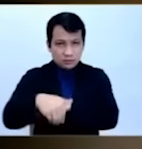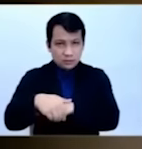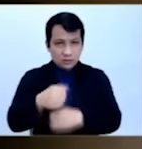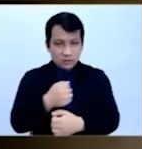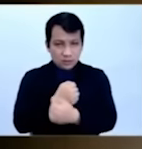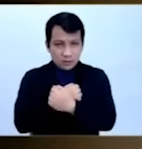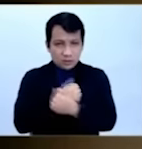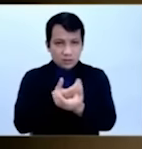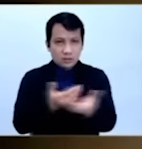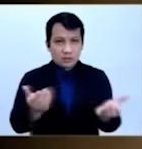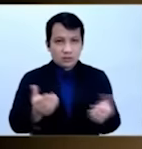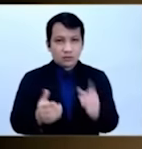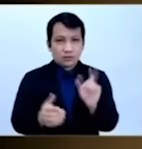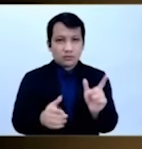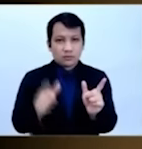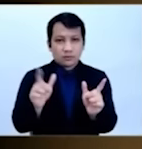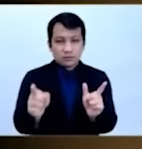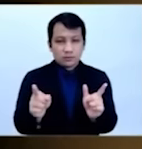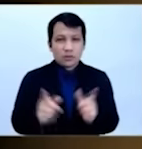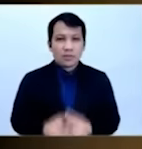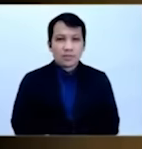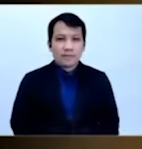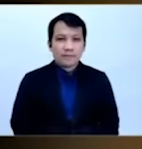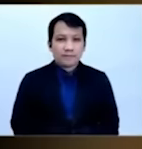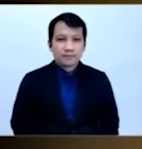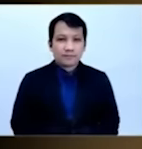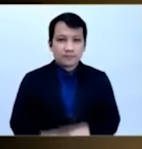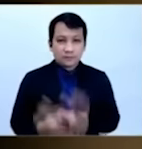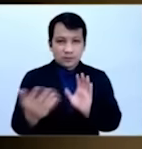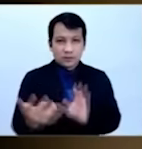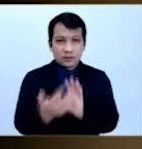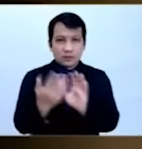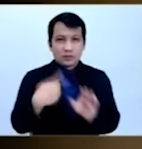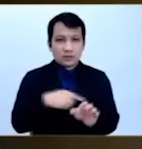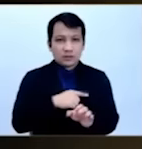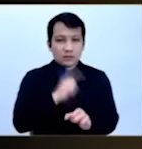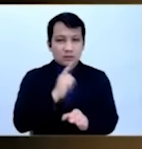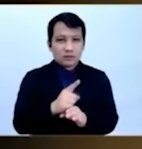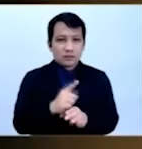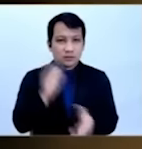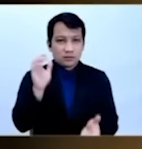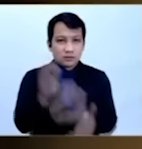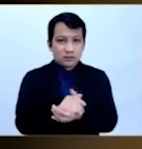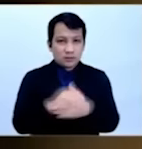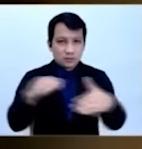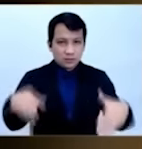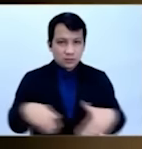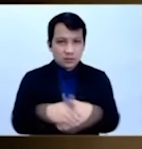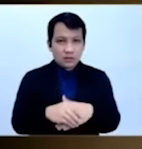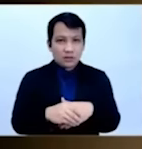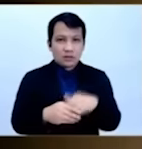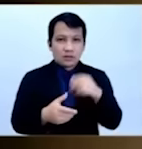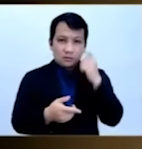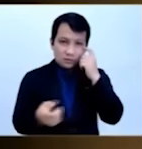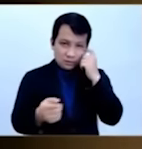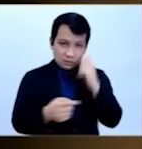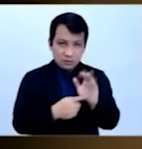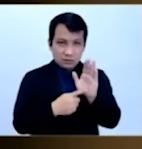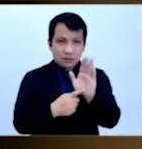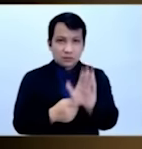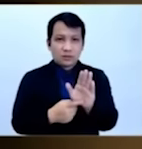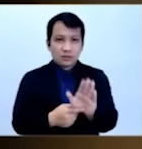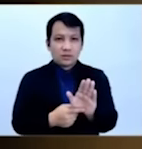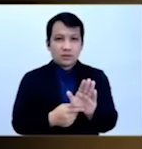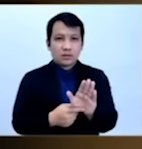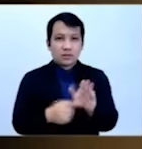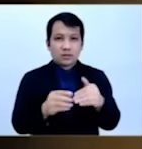noong 2021. Dito humaharap kay Senior Aguila ang mga mag-asawang ipinakasal niya. Ipinapakita ng mga mag-asawa sa harap ng leader